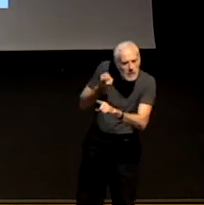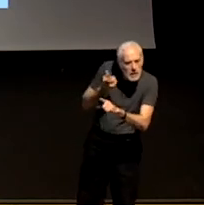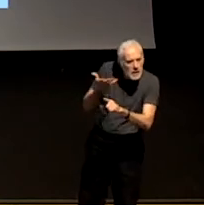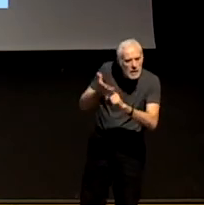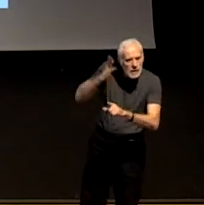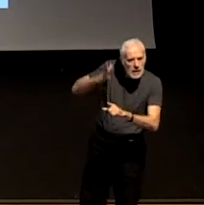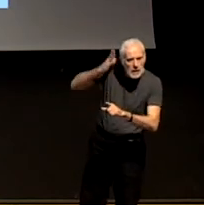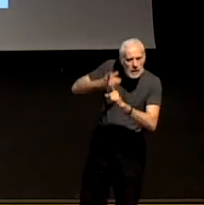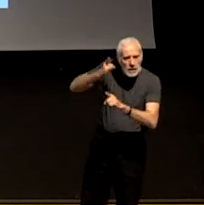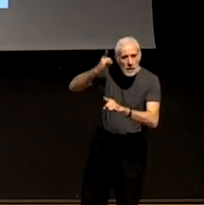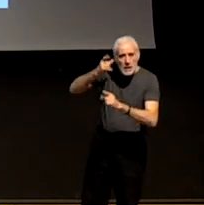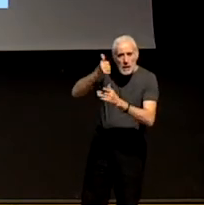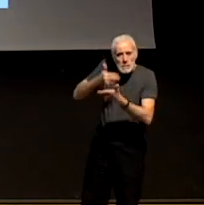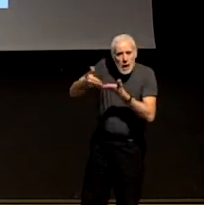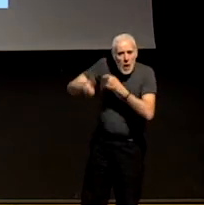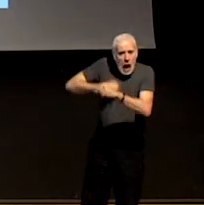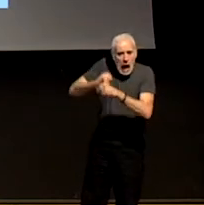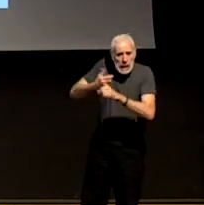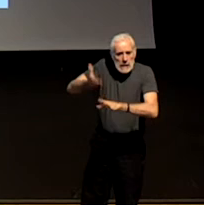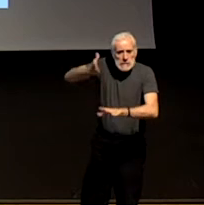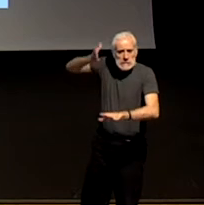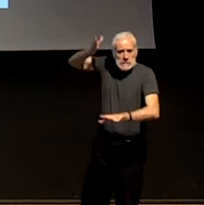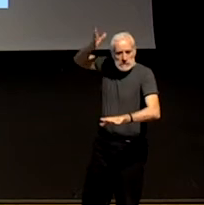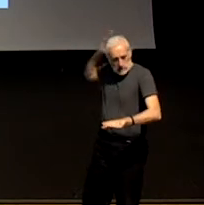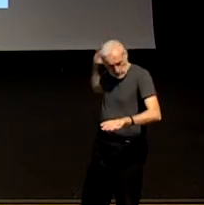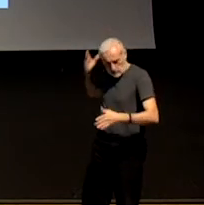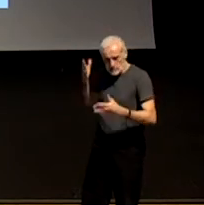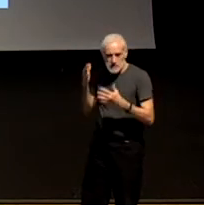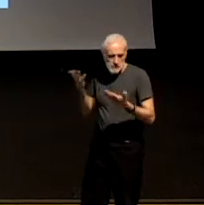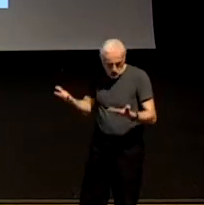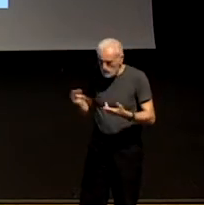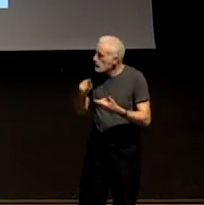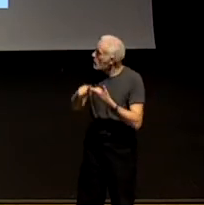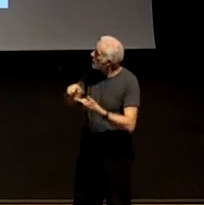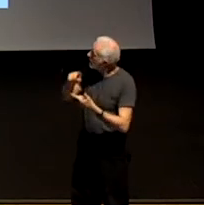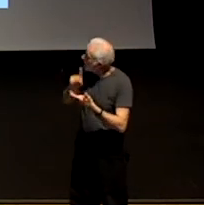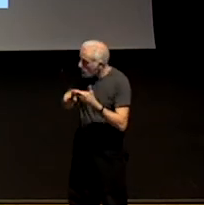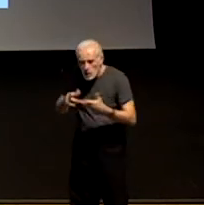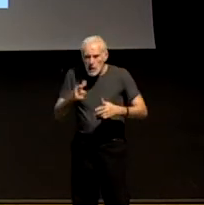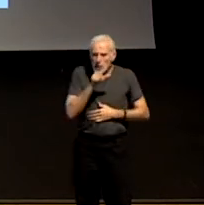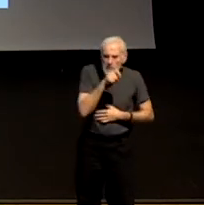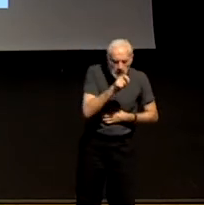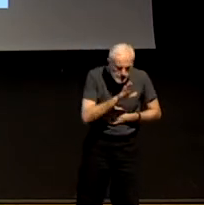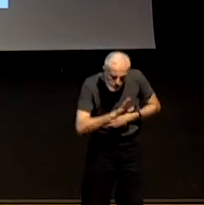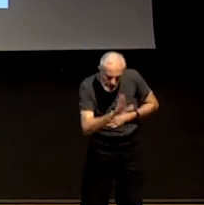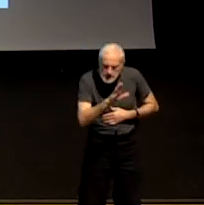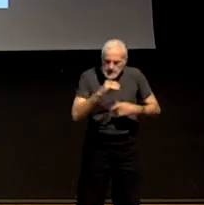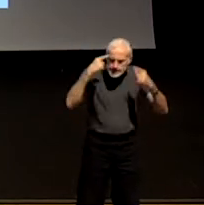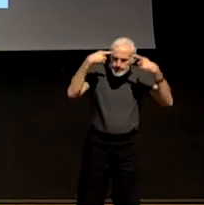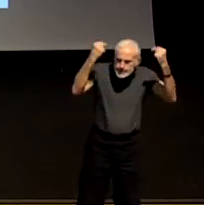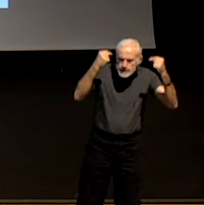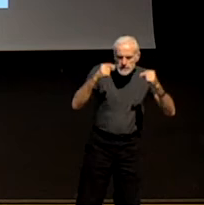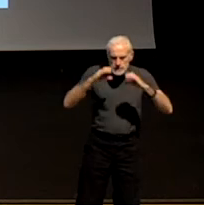centaines de millions d'années pour les rapaces nocturnes ensuite les caractéristiques morphologiques avoir un peu quelles sont leurs